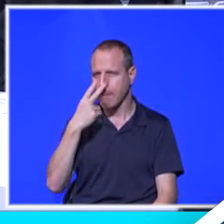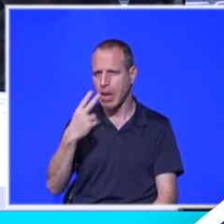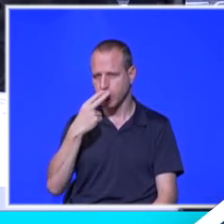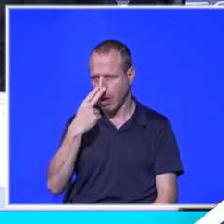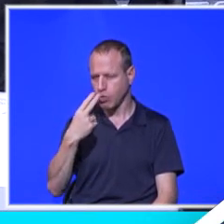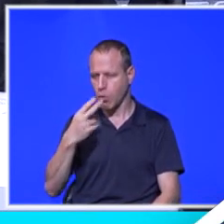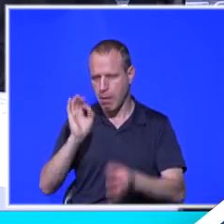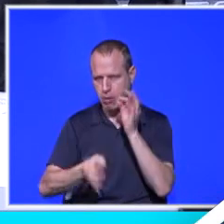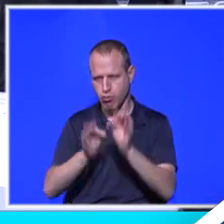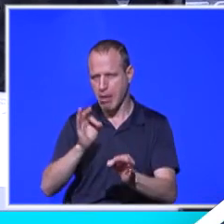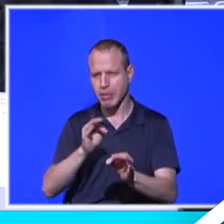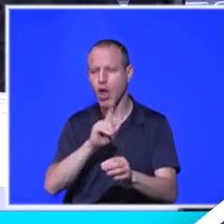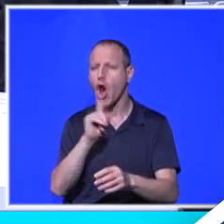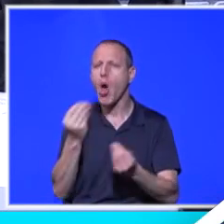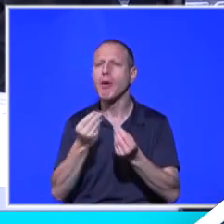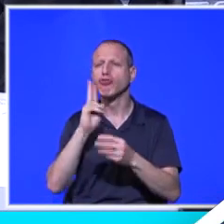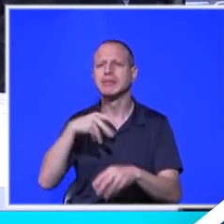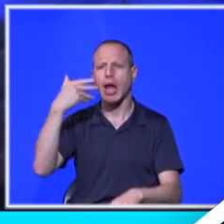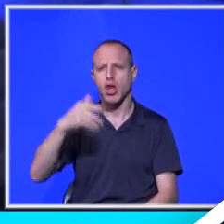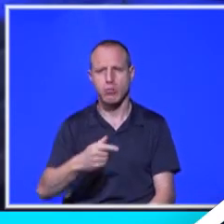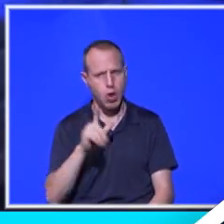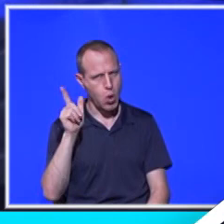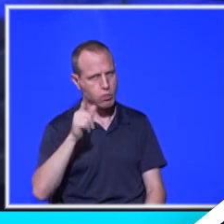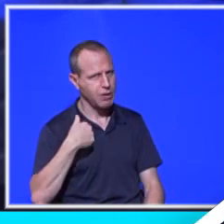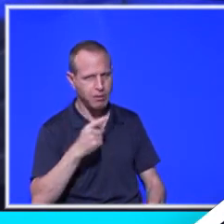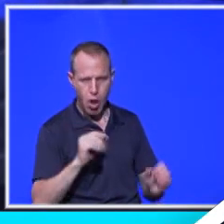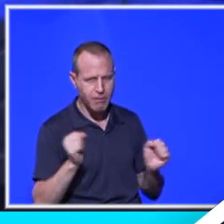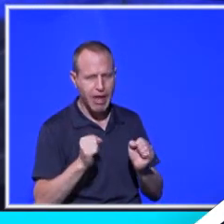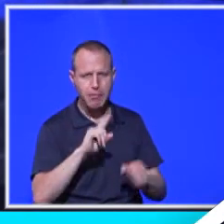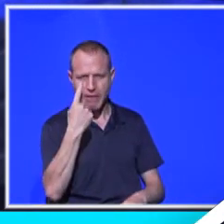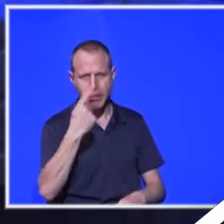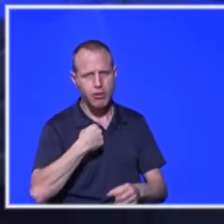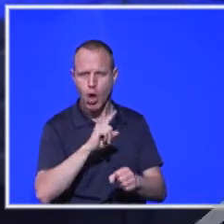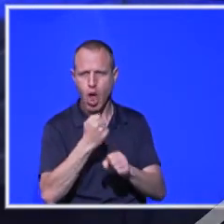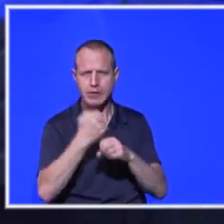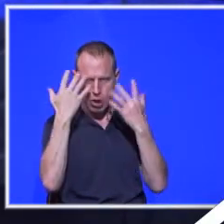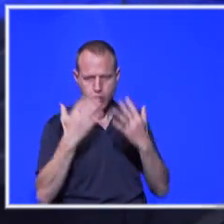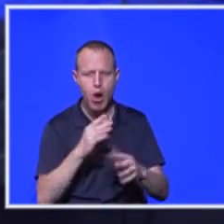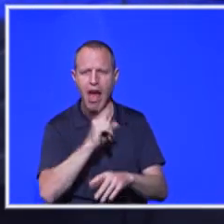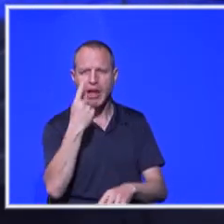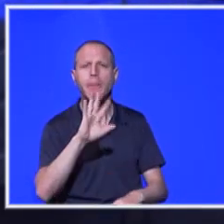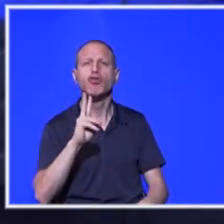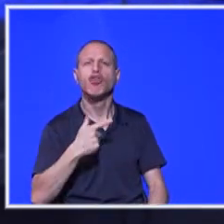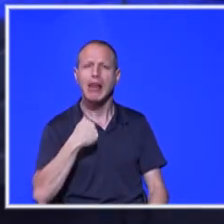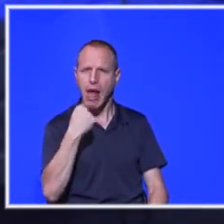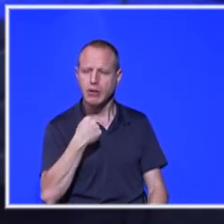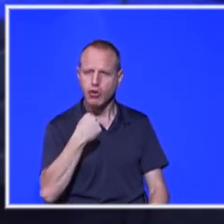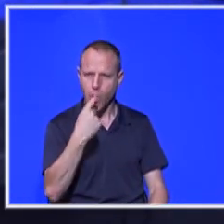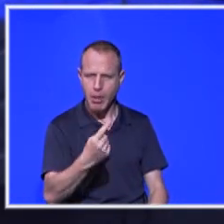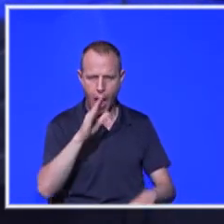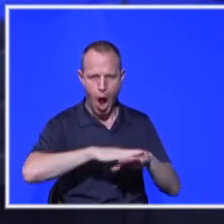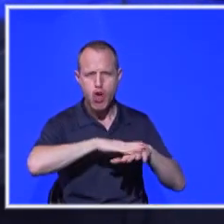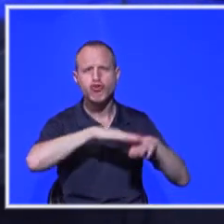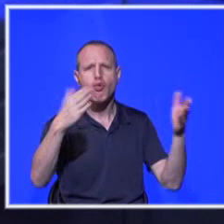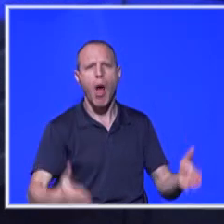בבית המשפט זה לא משהו שצריך להיות. לוסי, אני לא מפחד מאף אחד, אני לא עושה חשבון לאף אחד. מה שיש לי להגיד, אני אומר, ככה, על